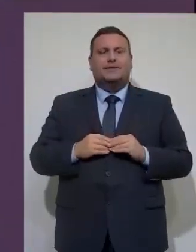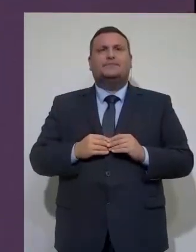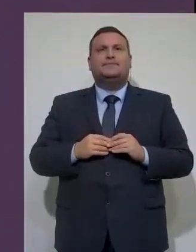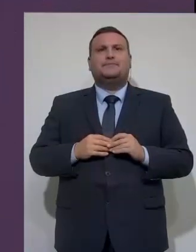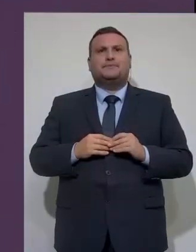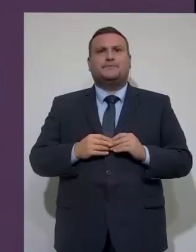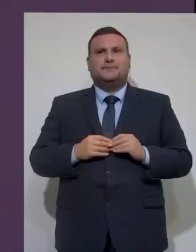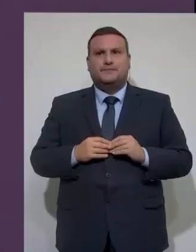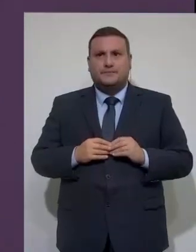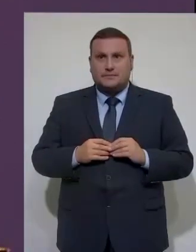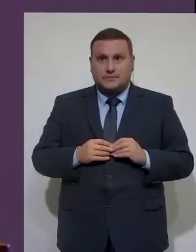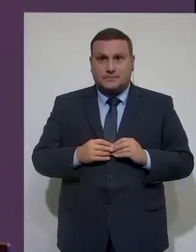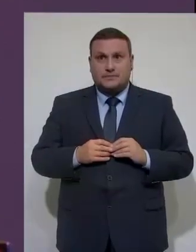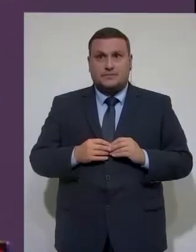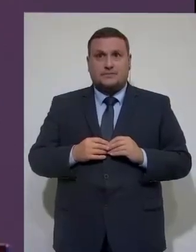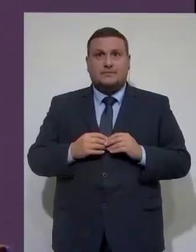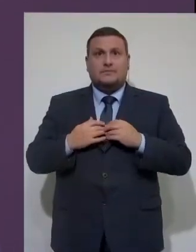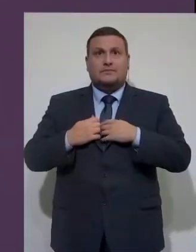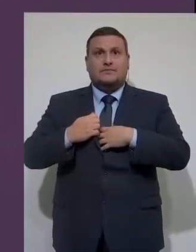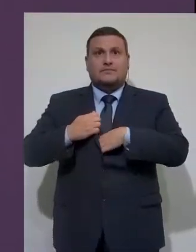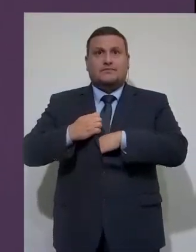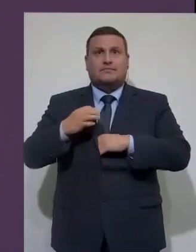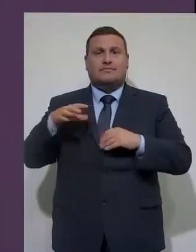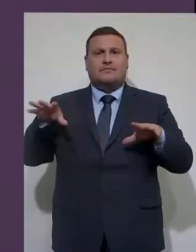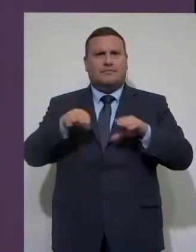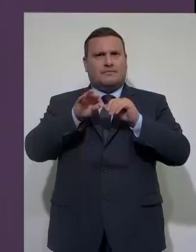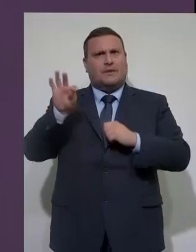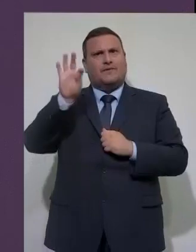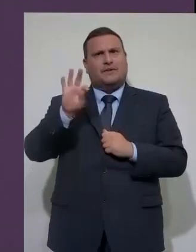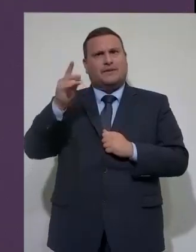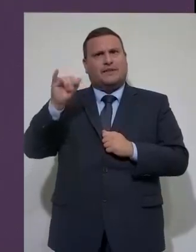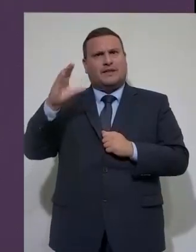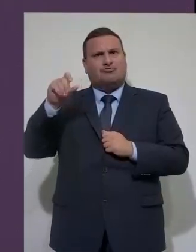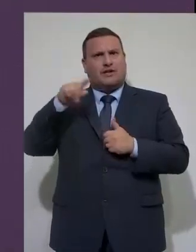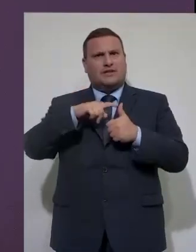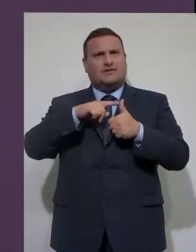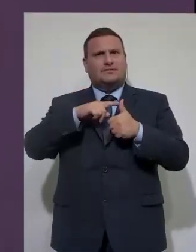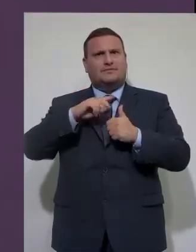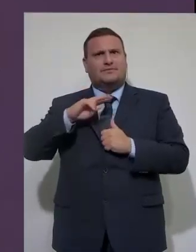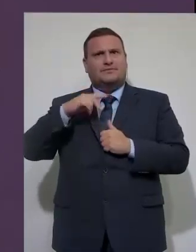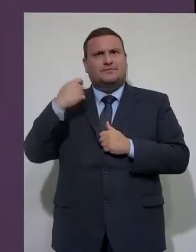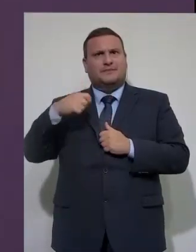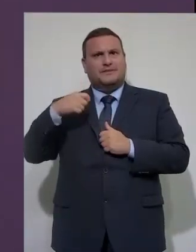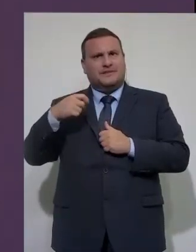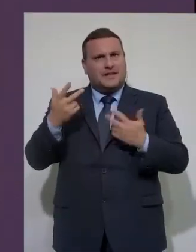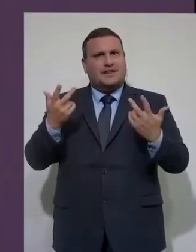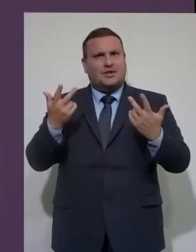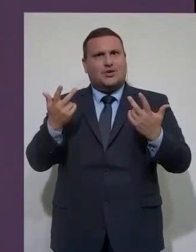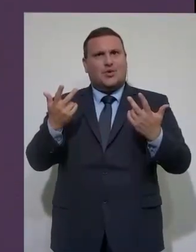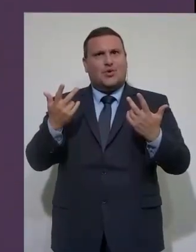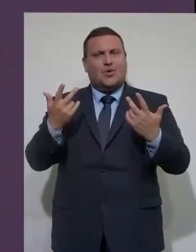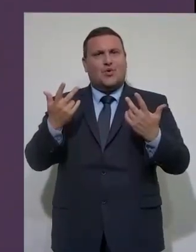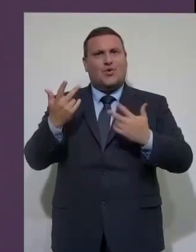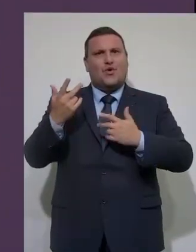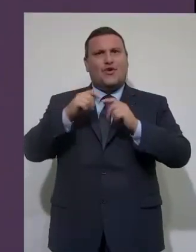Allora cominciamo subito con il primo intervento. Francesco Di Cesare, presidente di Risposte Turismo. Prego. Buongiorno a tutti, grazie